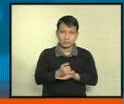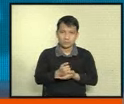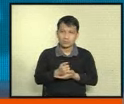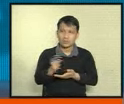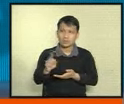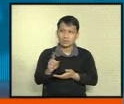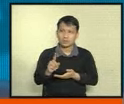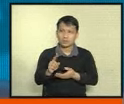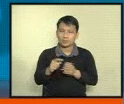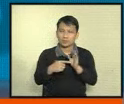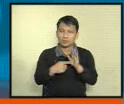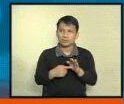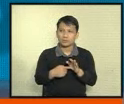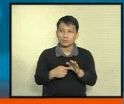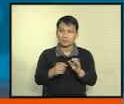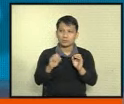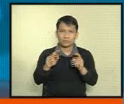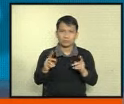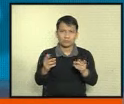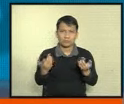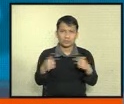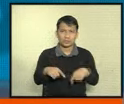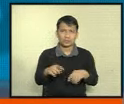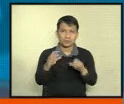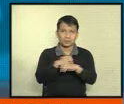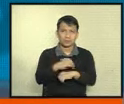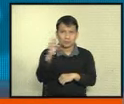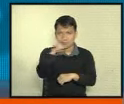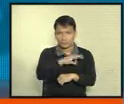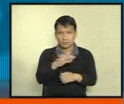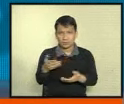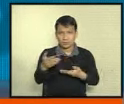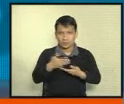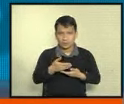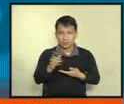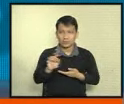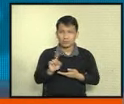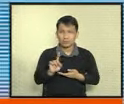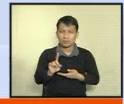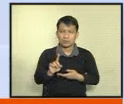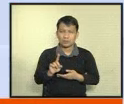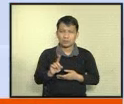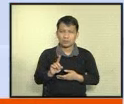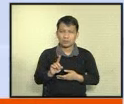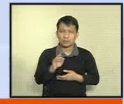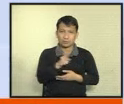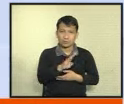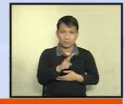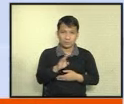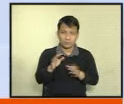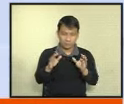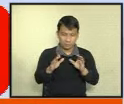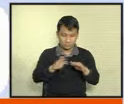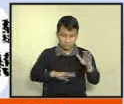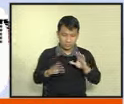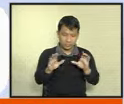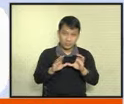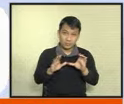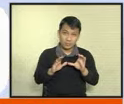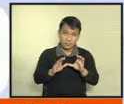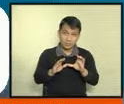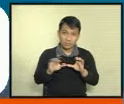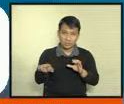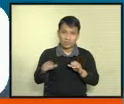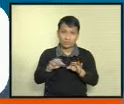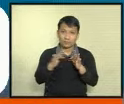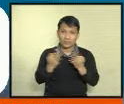certificate? Sa birth certificate ko po, wala rin po nangyari. Peke din po. Hindi, ano bang nangyari sa birth certificate? Ang problema po, apelido po